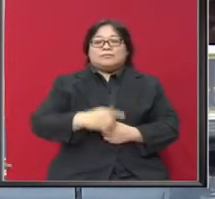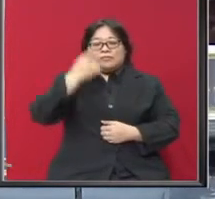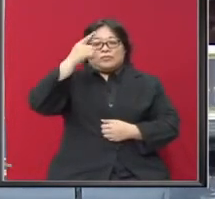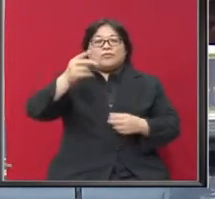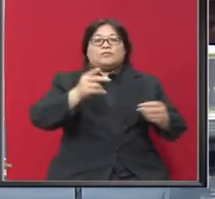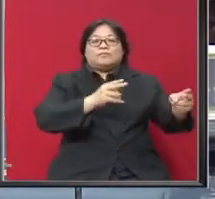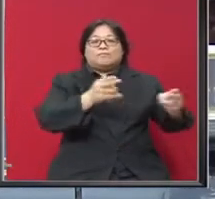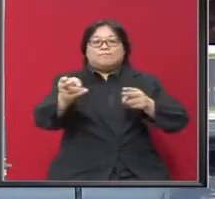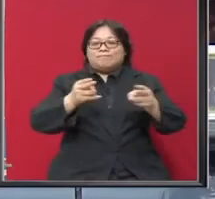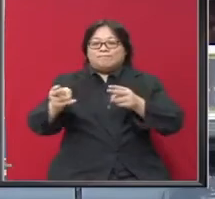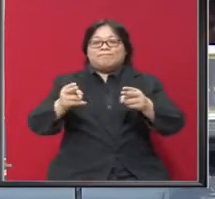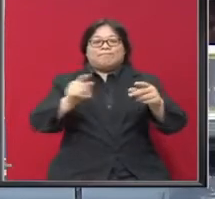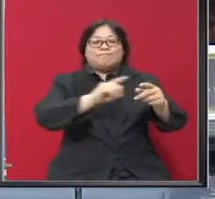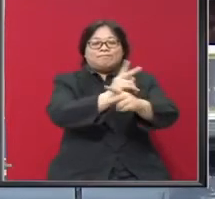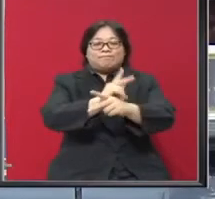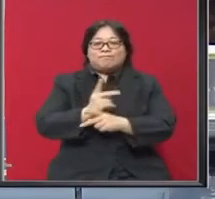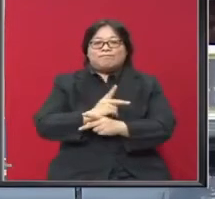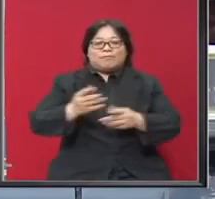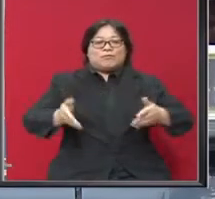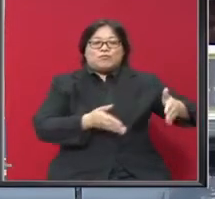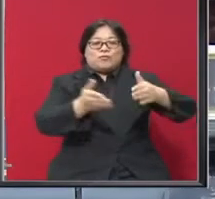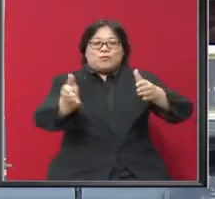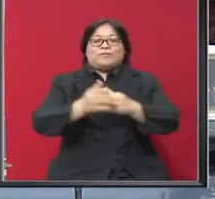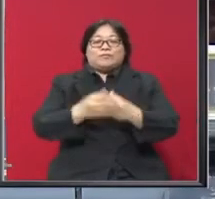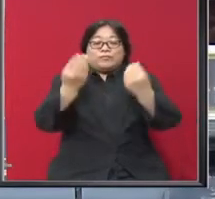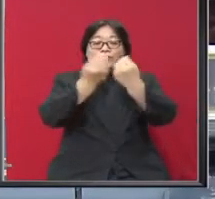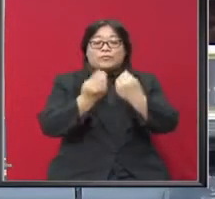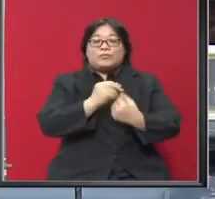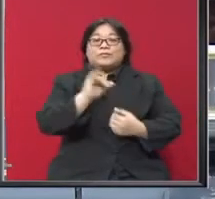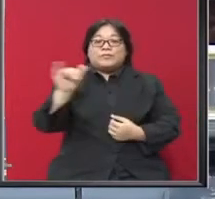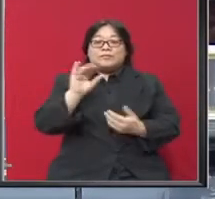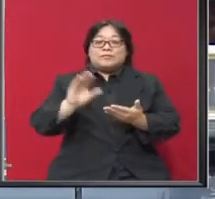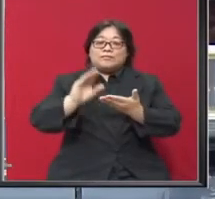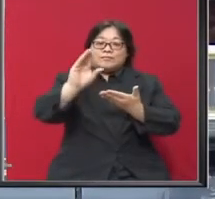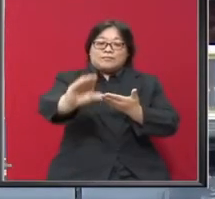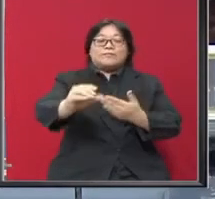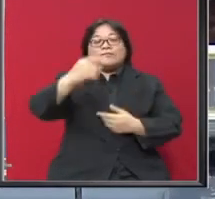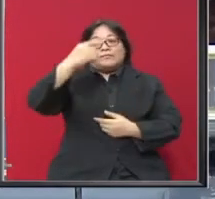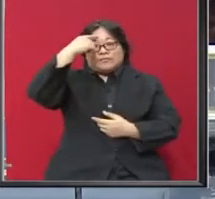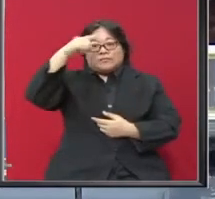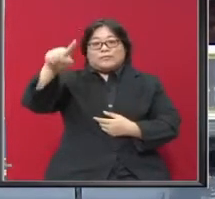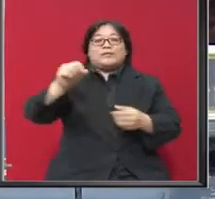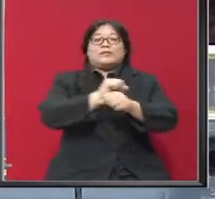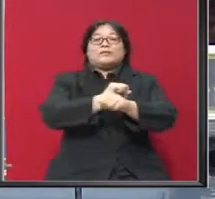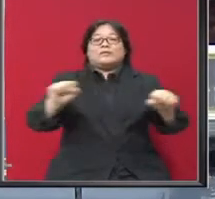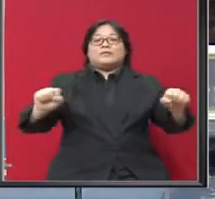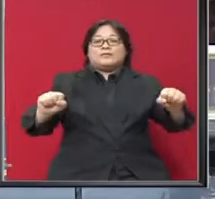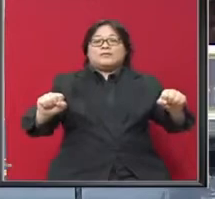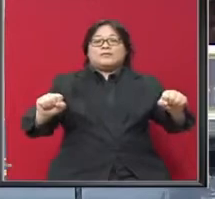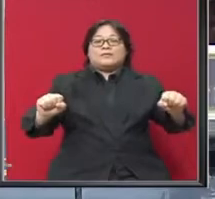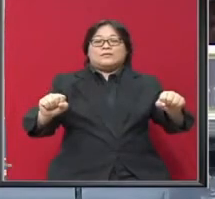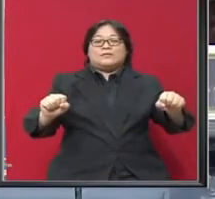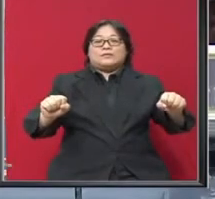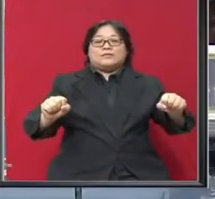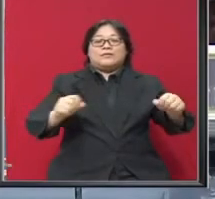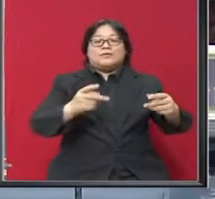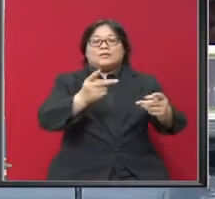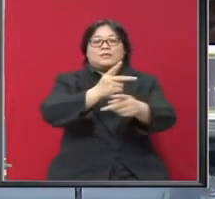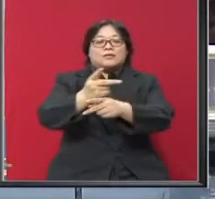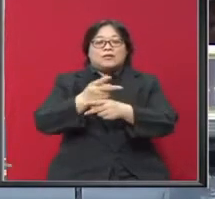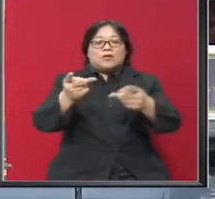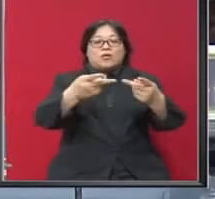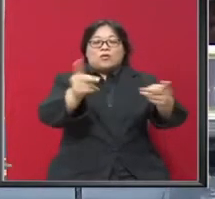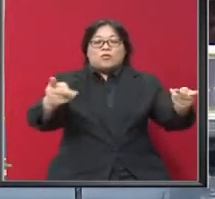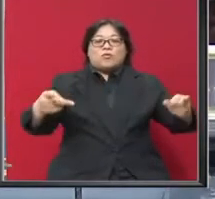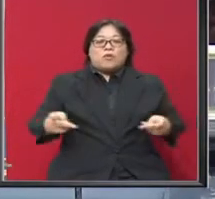penyelenggaraan sungai-sungai dan jumlah yang sama juga diperuntukkan bagi penyediaan ataupun penyelenggaraan kolam-kolam